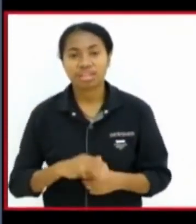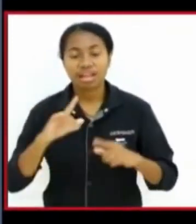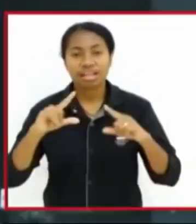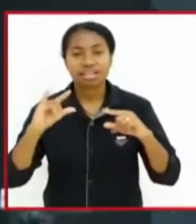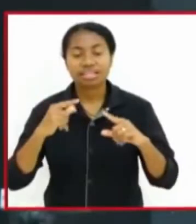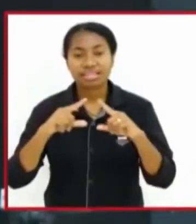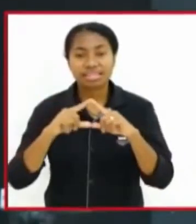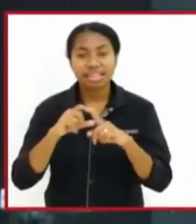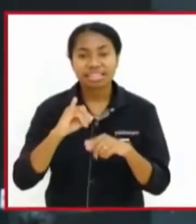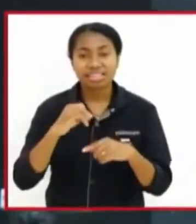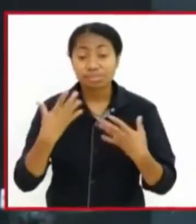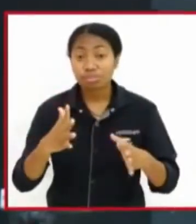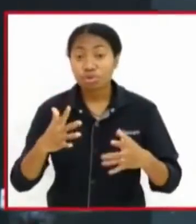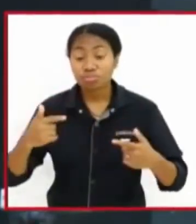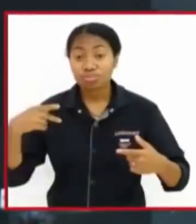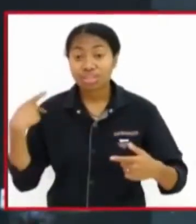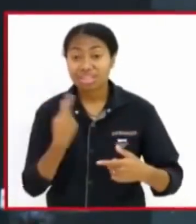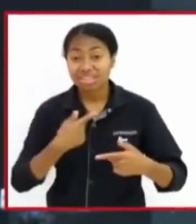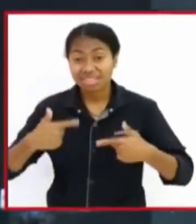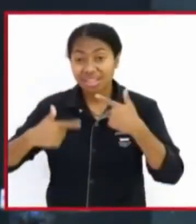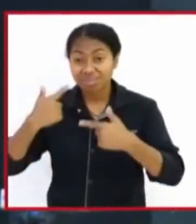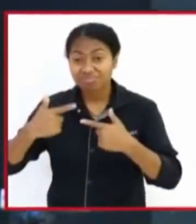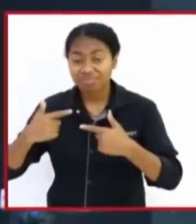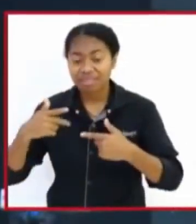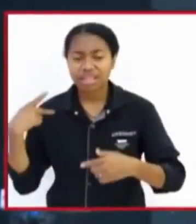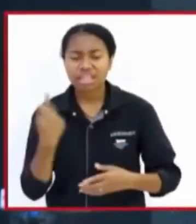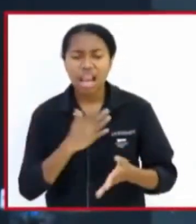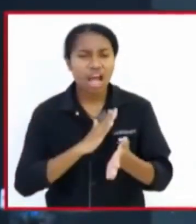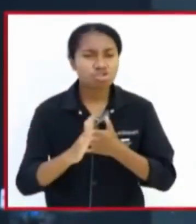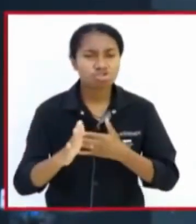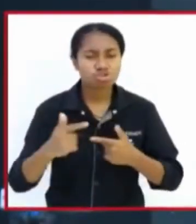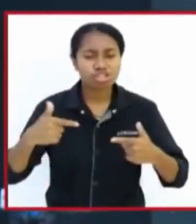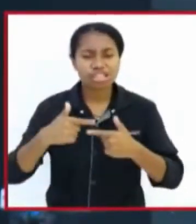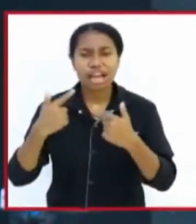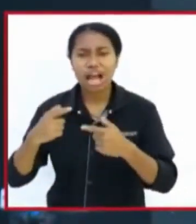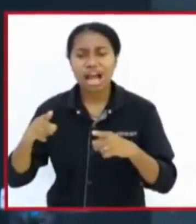sebelum diserang kita sikat duluan